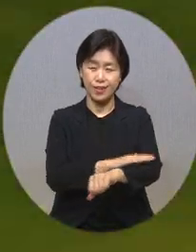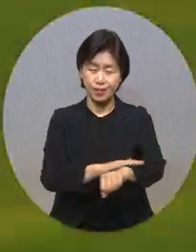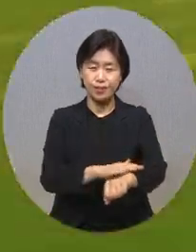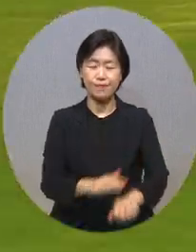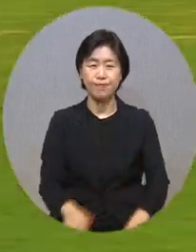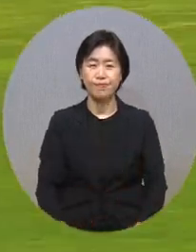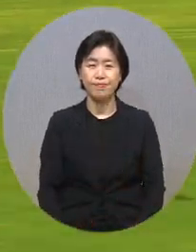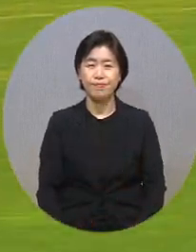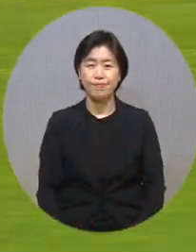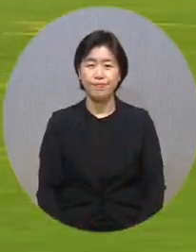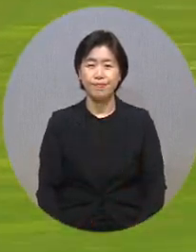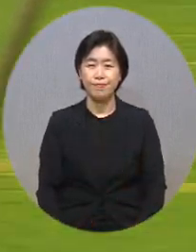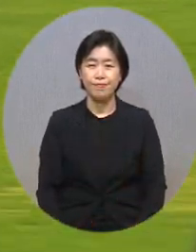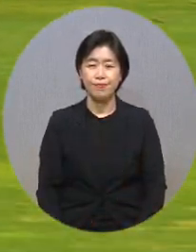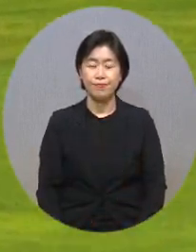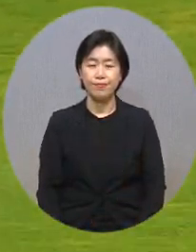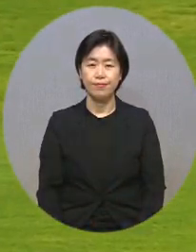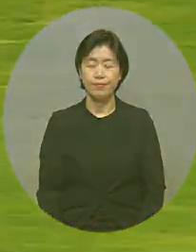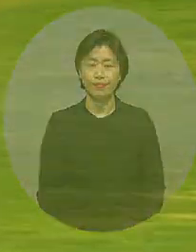굿샷!